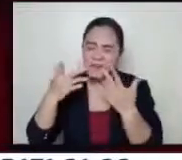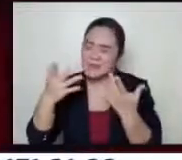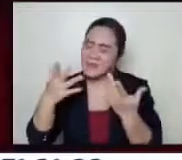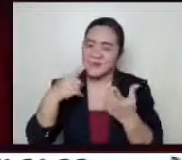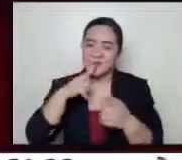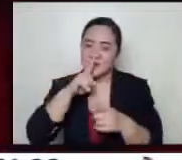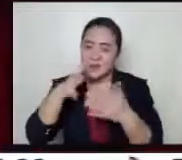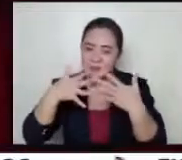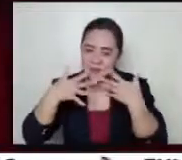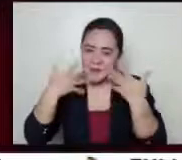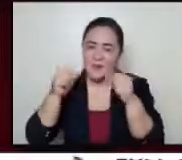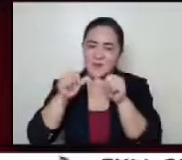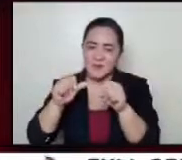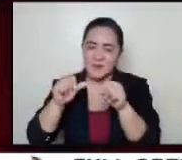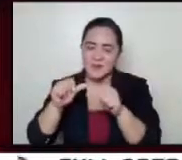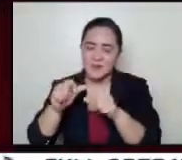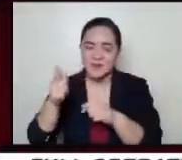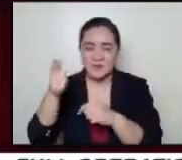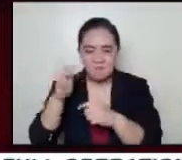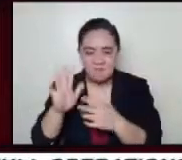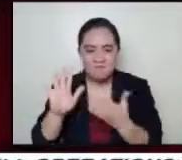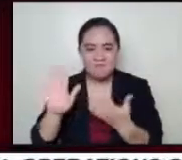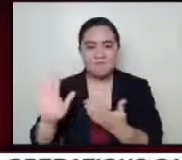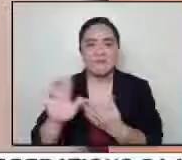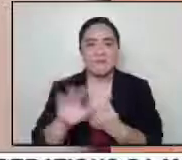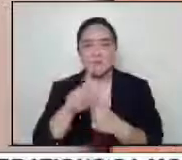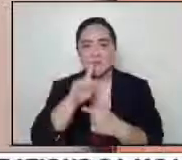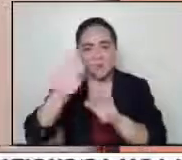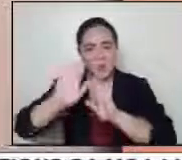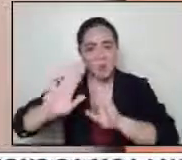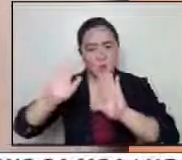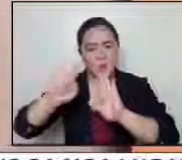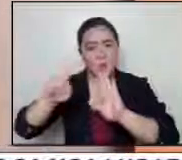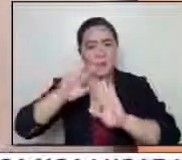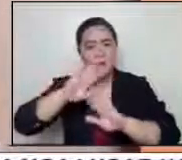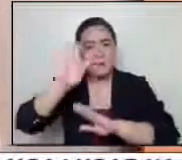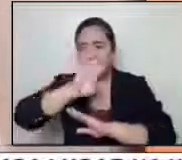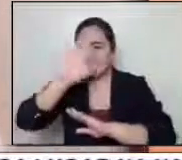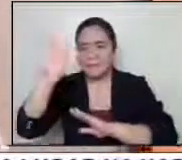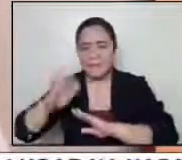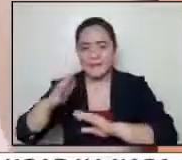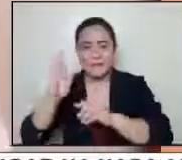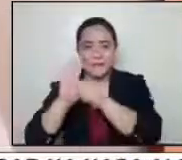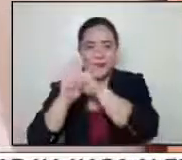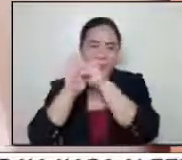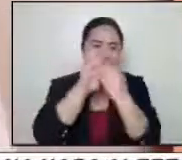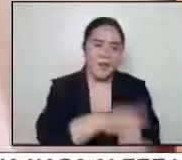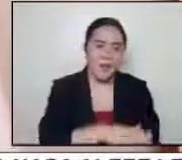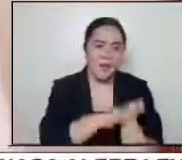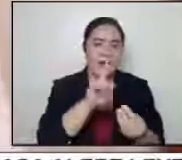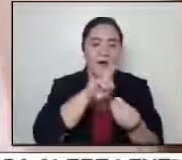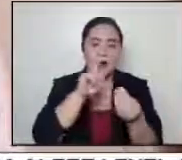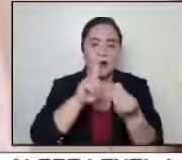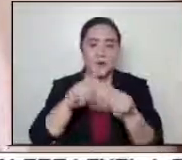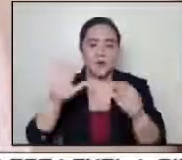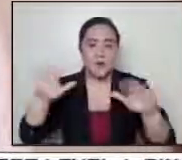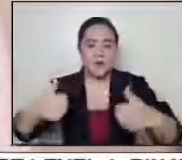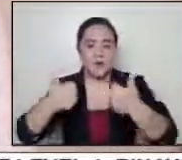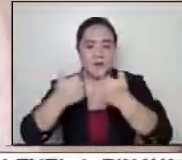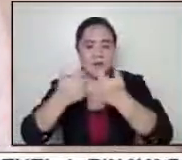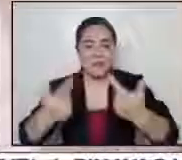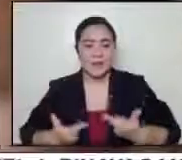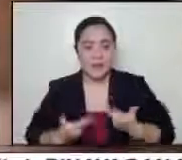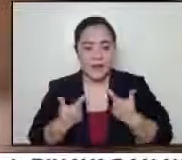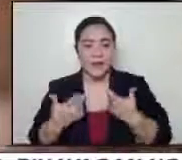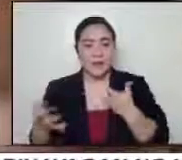talaga si Tatay Rafael na hindi nagpatinag sa mga hamon ng buhay. At kung ano man ang kasarian ni